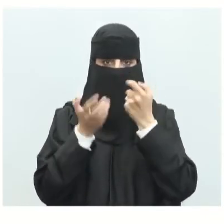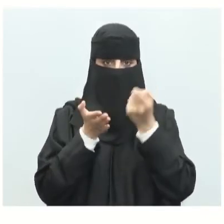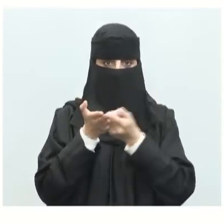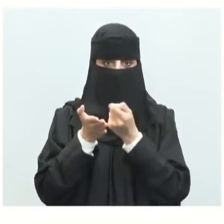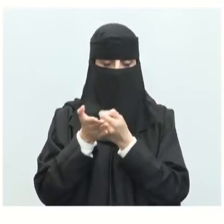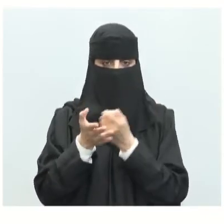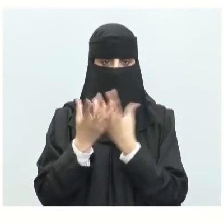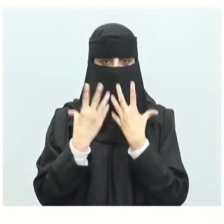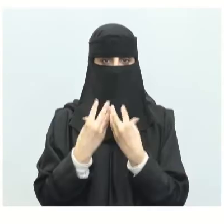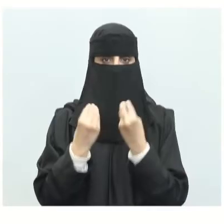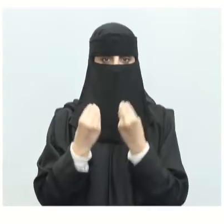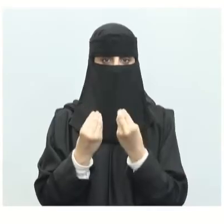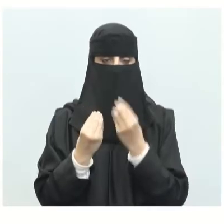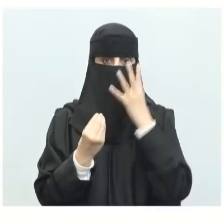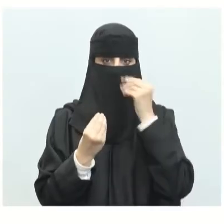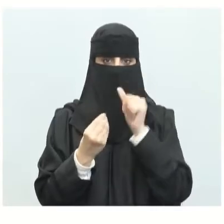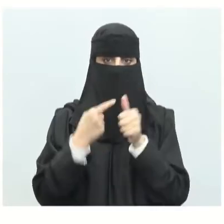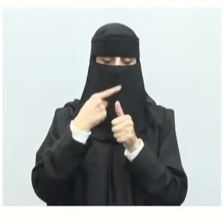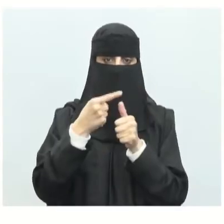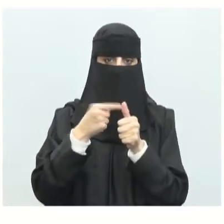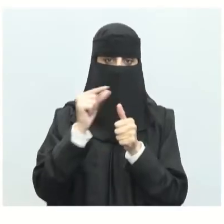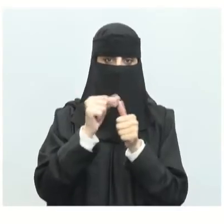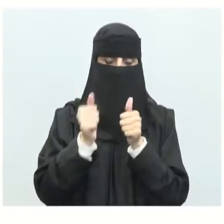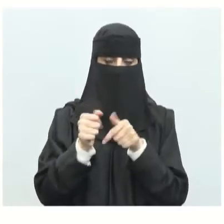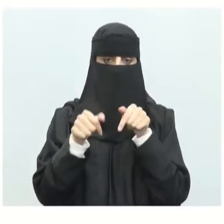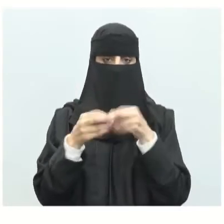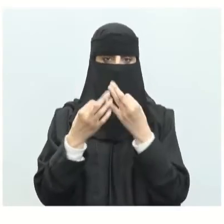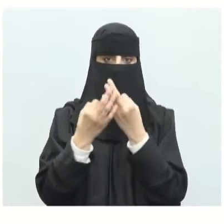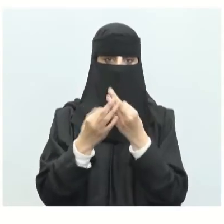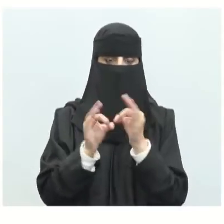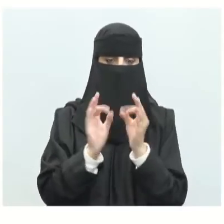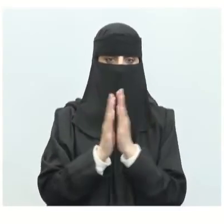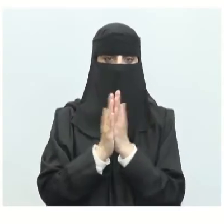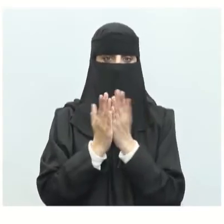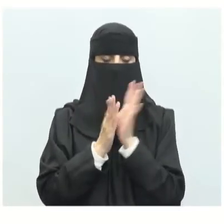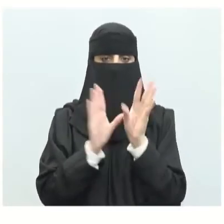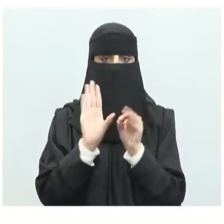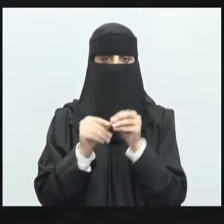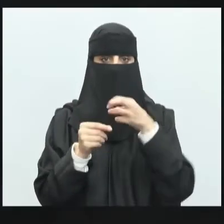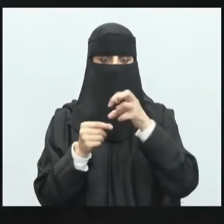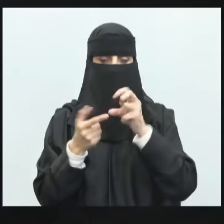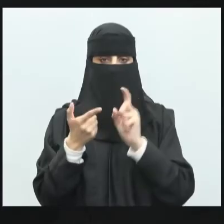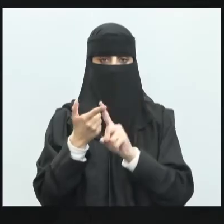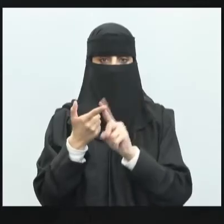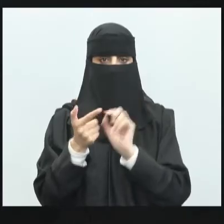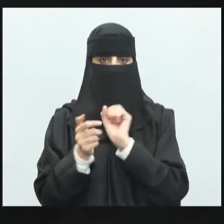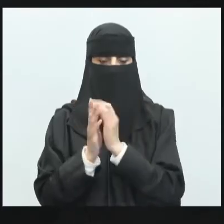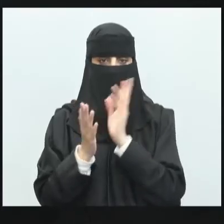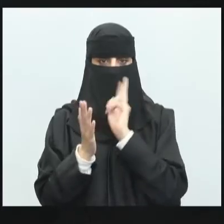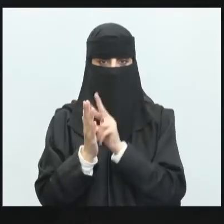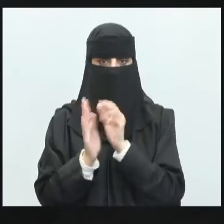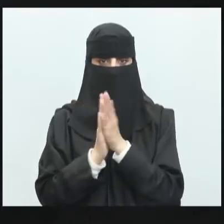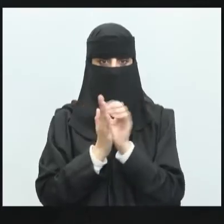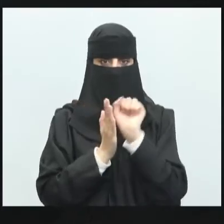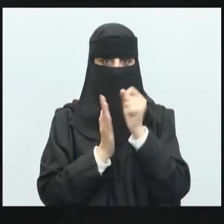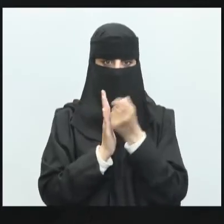جميل اذان عد للفكره الثانيه في الكتاب واحضر الترك